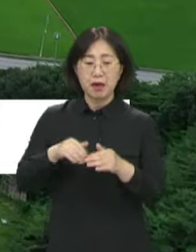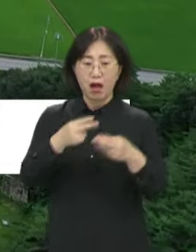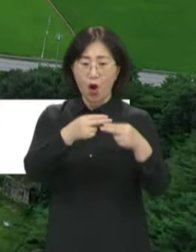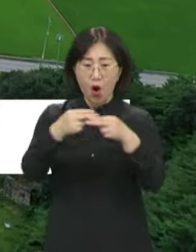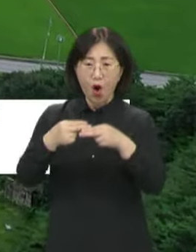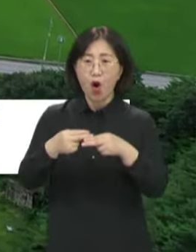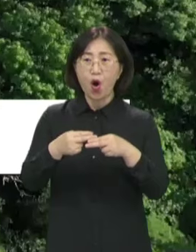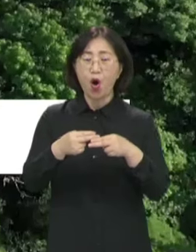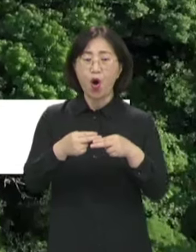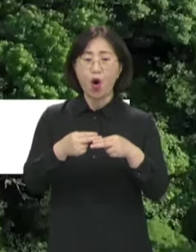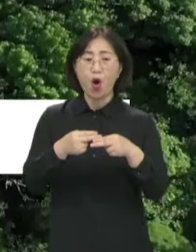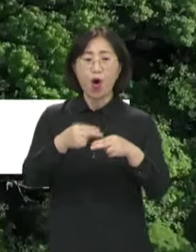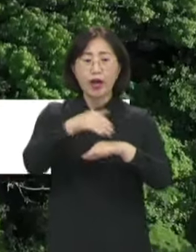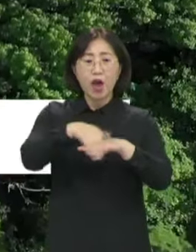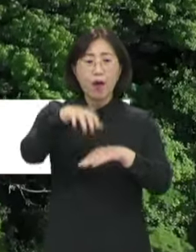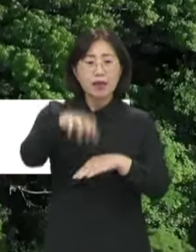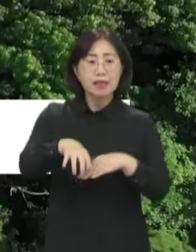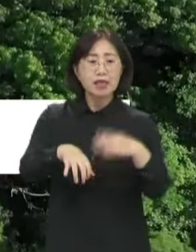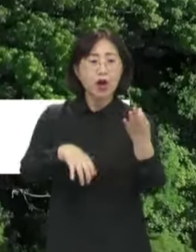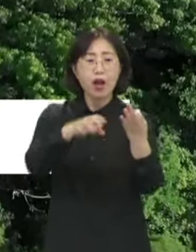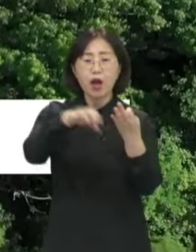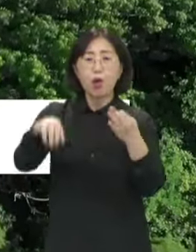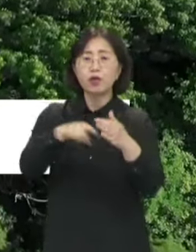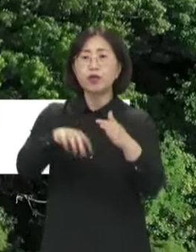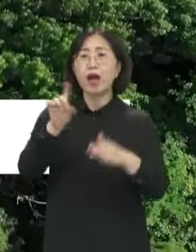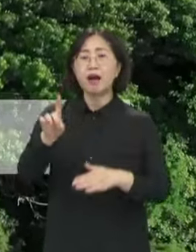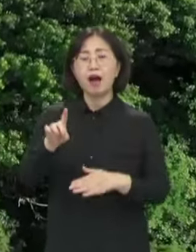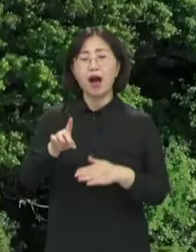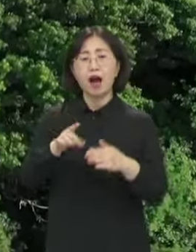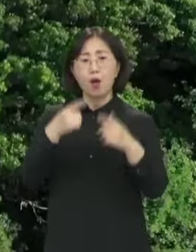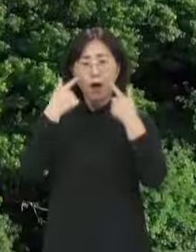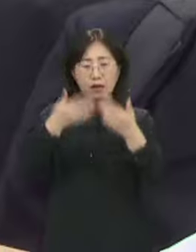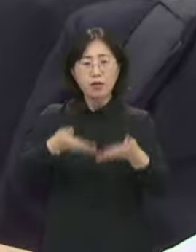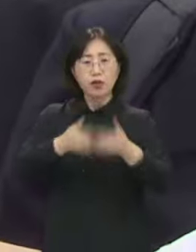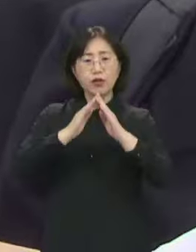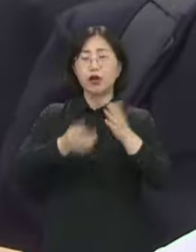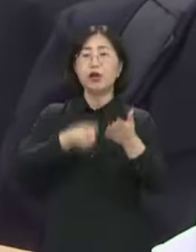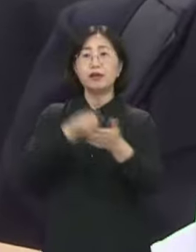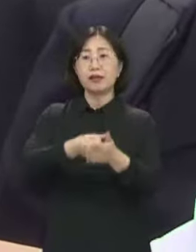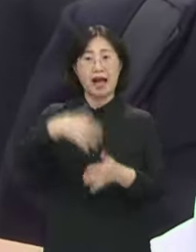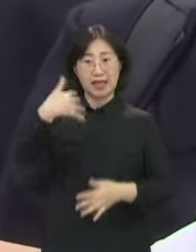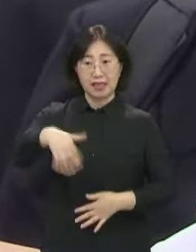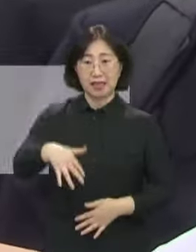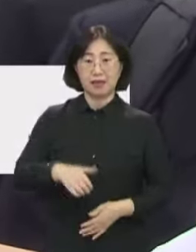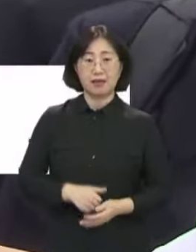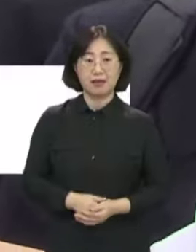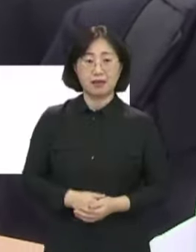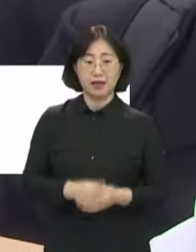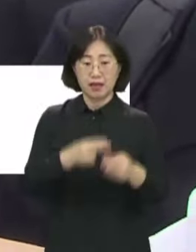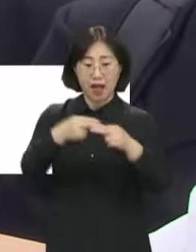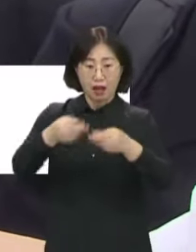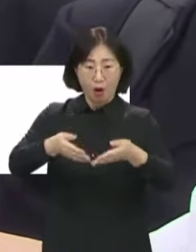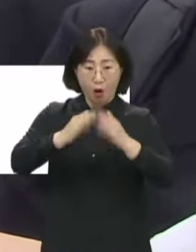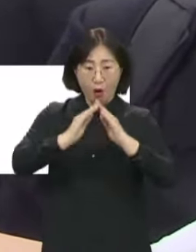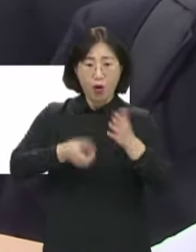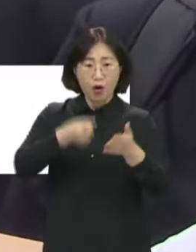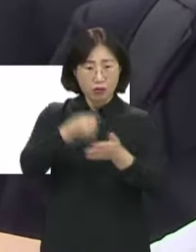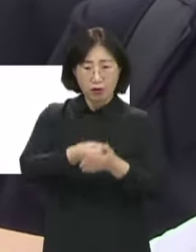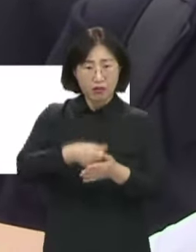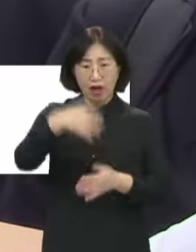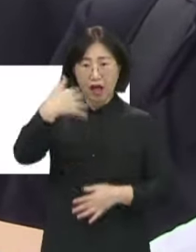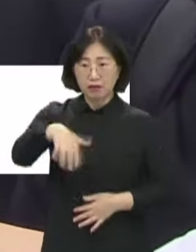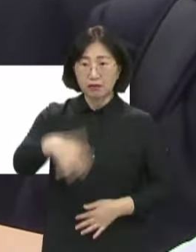후보지 14곳 중 하나라며 아직 건설이 확정된 건 아니라고 설명했습니다. 아직은 이제 댐이 확정되진 않았습니다.